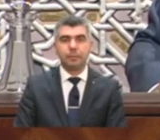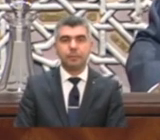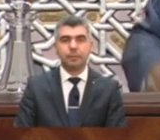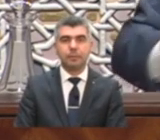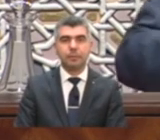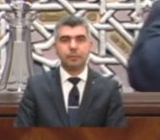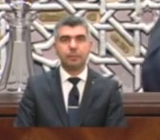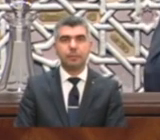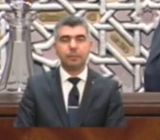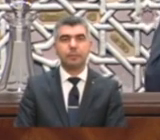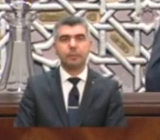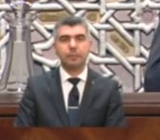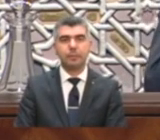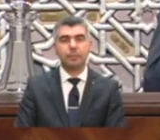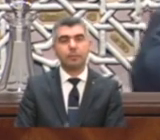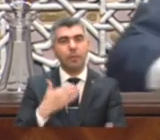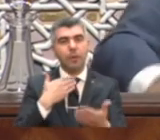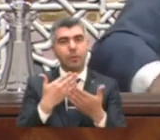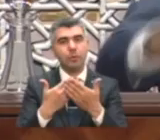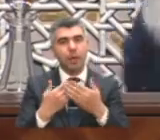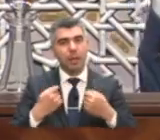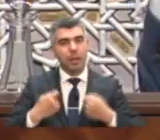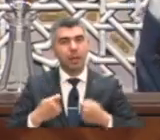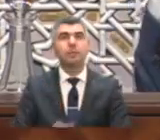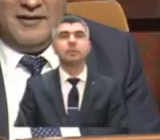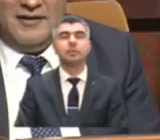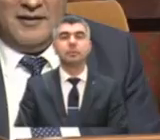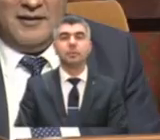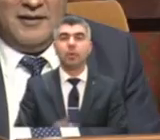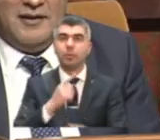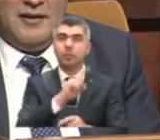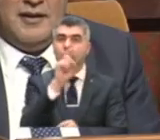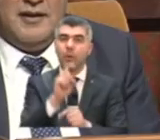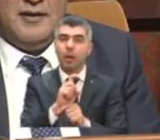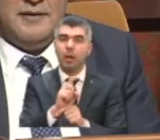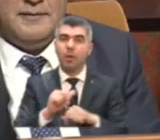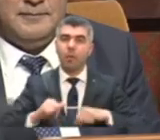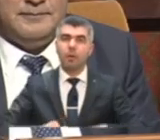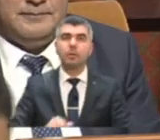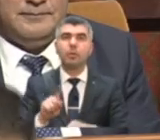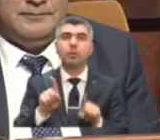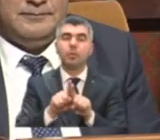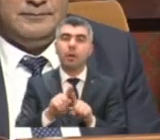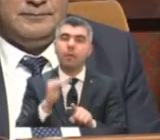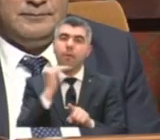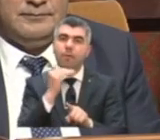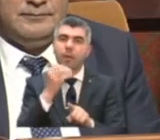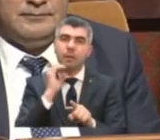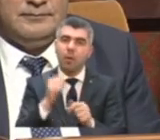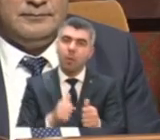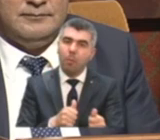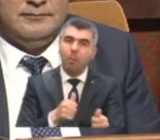المحترمة تفضل. شكرا سيد الرئيس. نسائلكم سيدة الوزيرة عن المبادرات الاستعجالية الحكومية